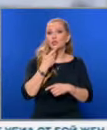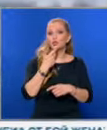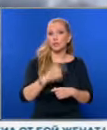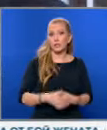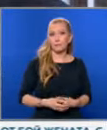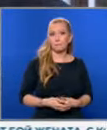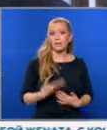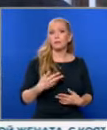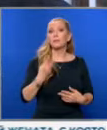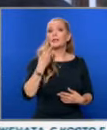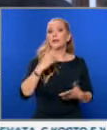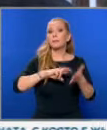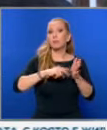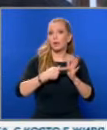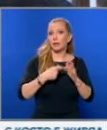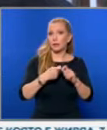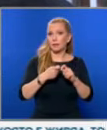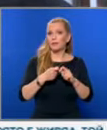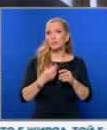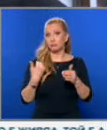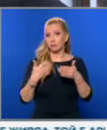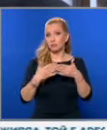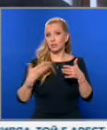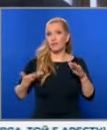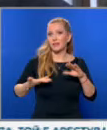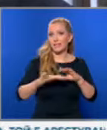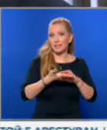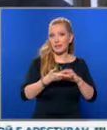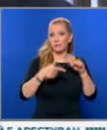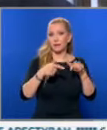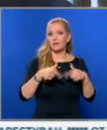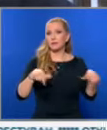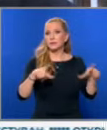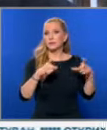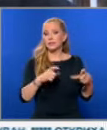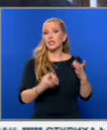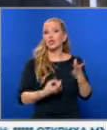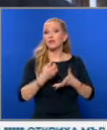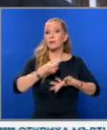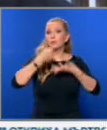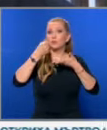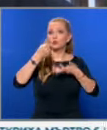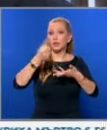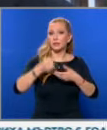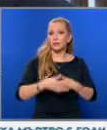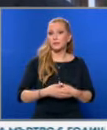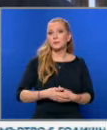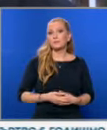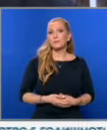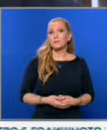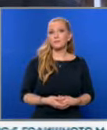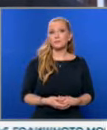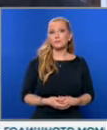година. Имаме 3 проекта изготвени, които ще внесем всеки момент в регионално развитие за новия бюджет на държавен